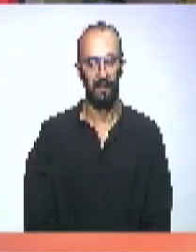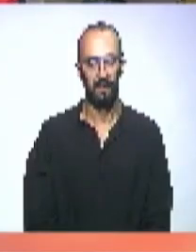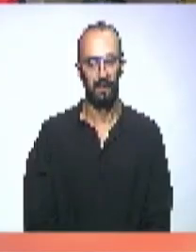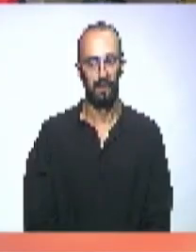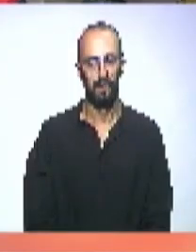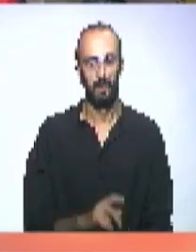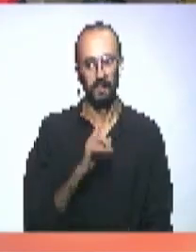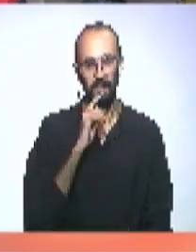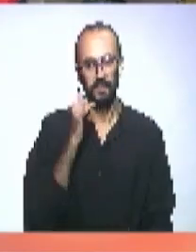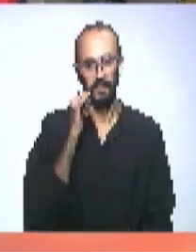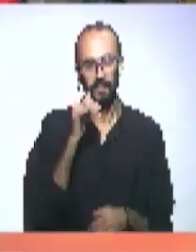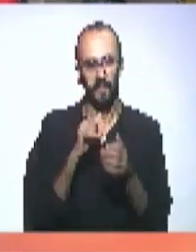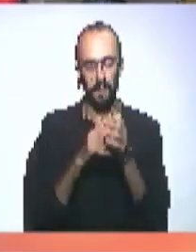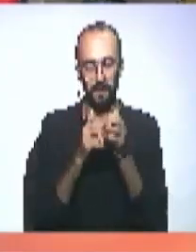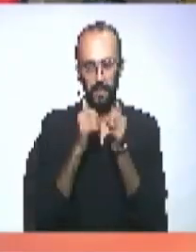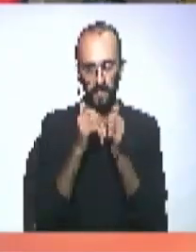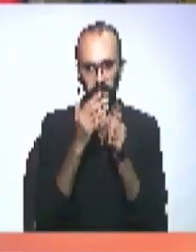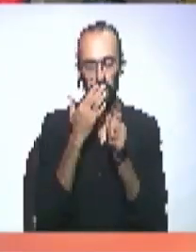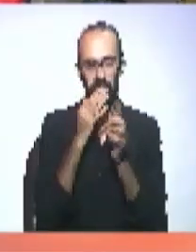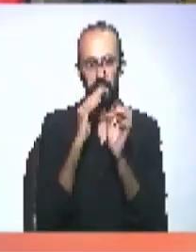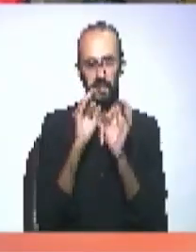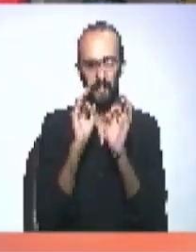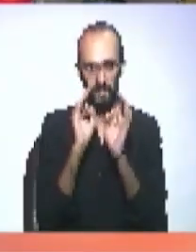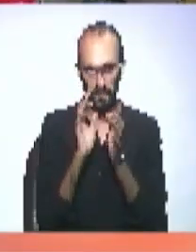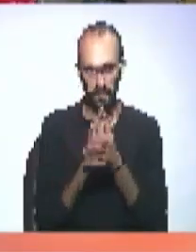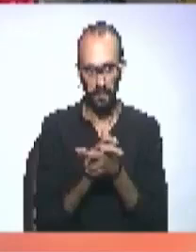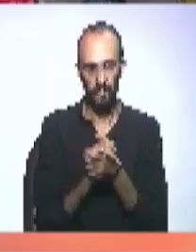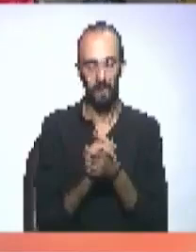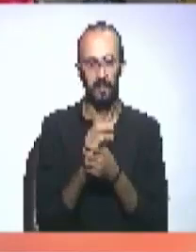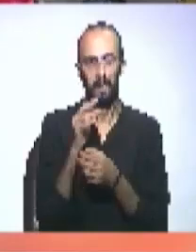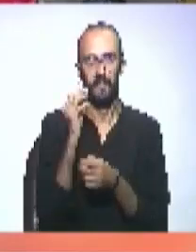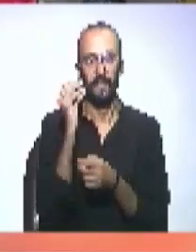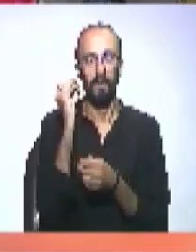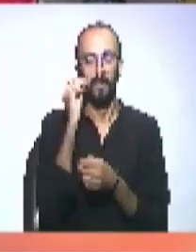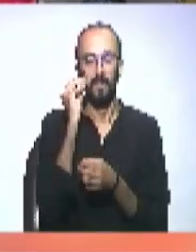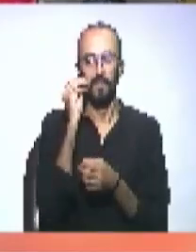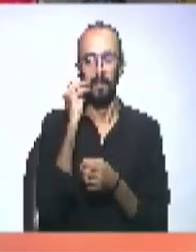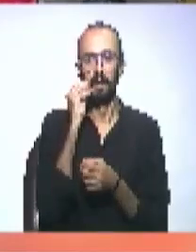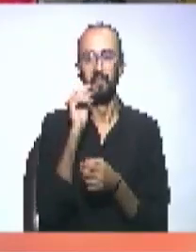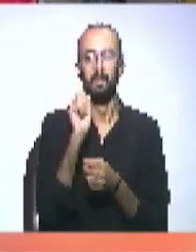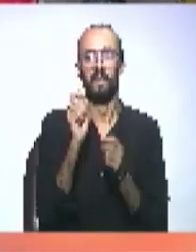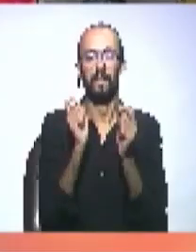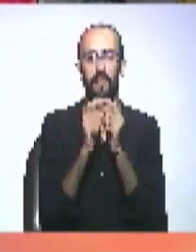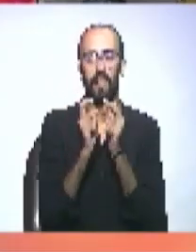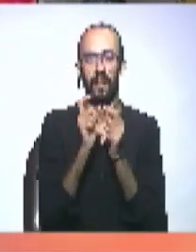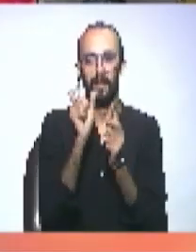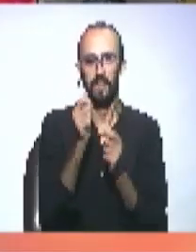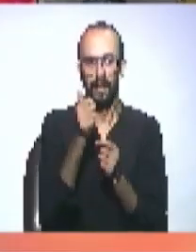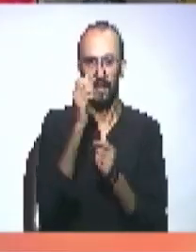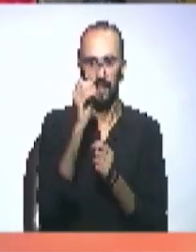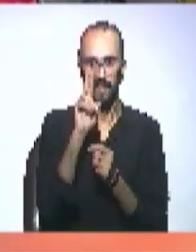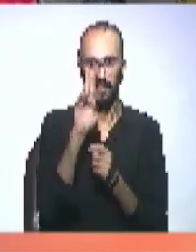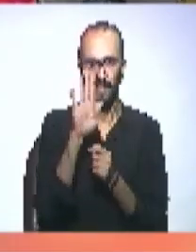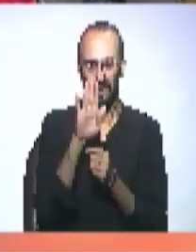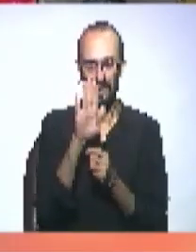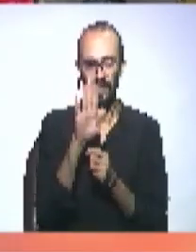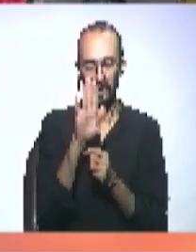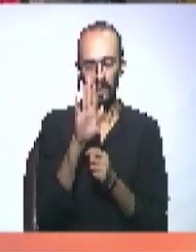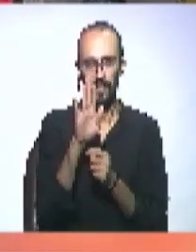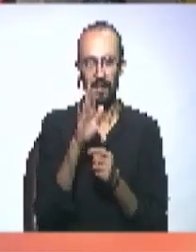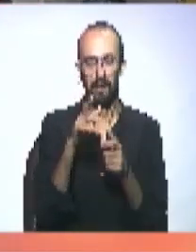لله. اتفضلي شيف سامح معاك. عايزه بس اعرف طريقه النجت، نفس طريقه البرجر الفراخ. طريقه ايه يا